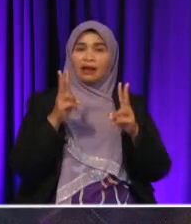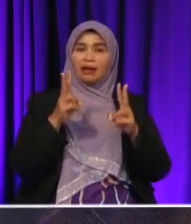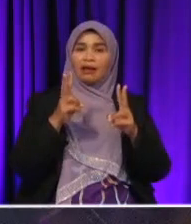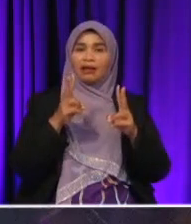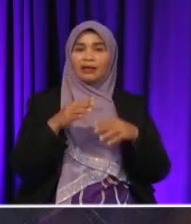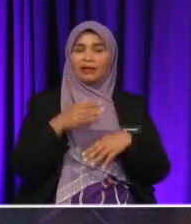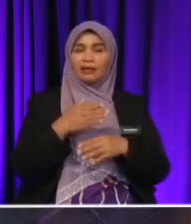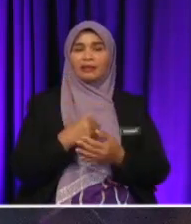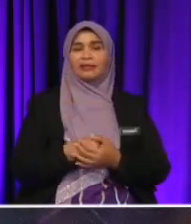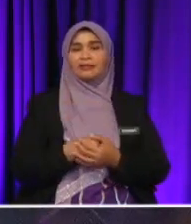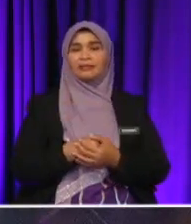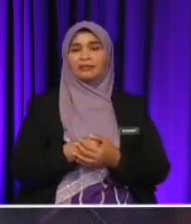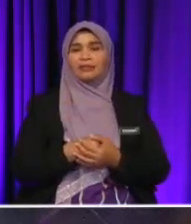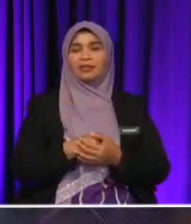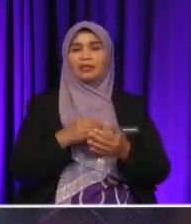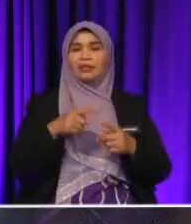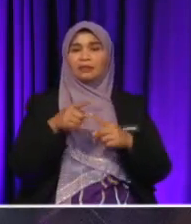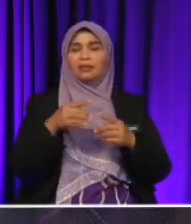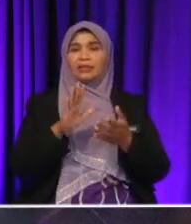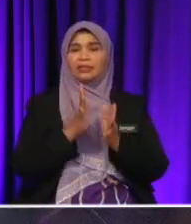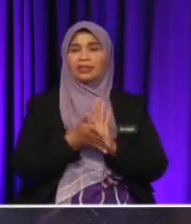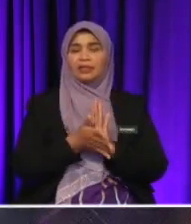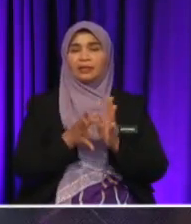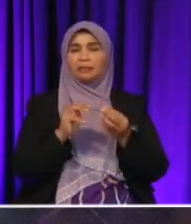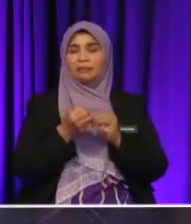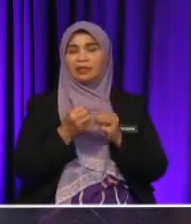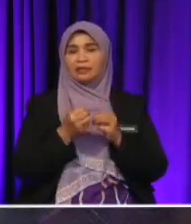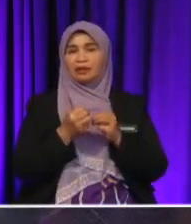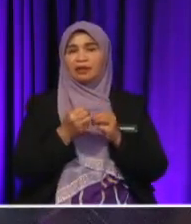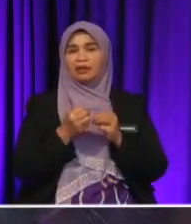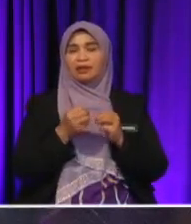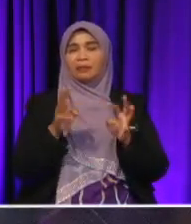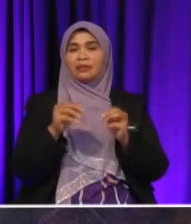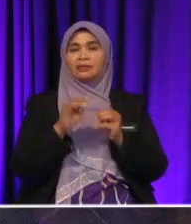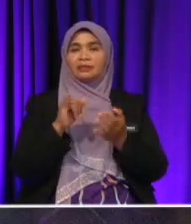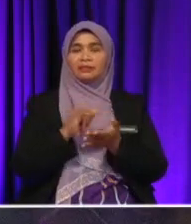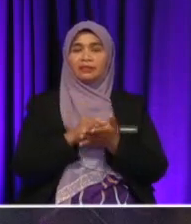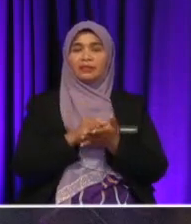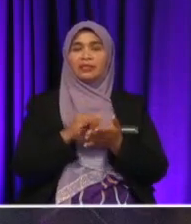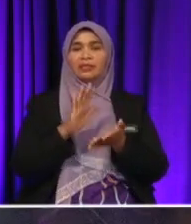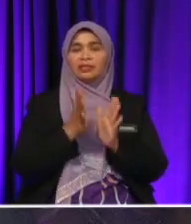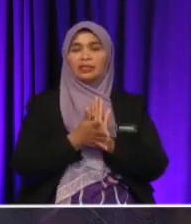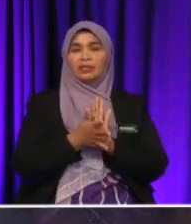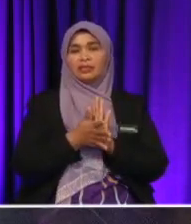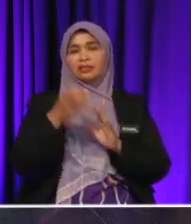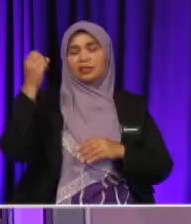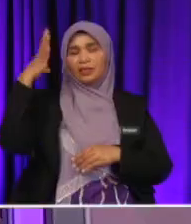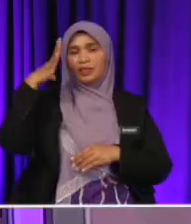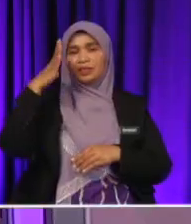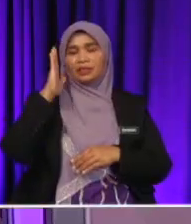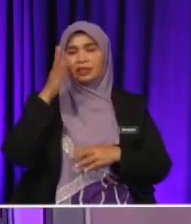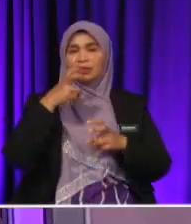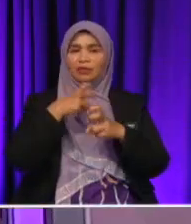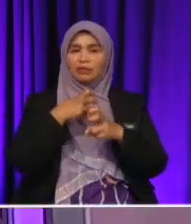jadi masalah mungkin cahaya matahari akan suka untuk menembusi ke dalam jadi